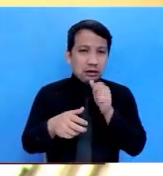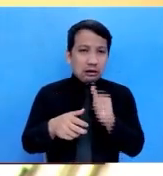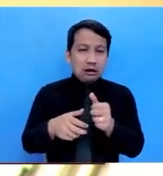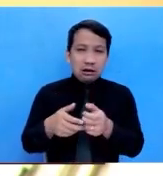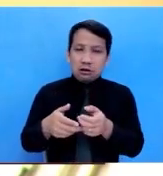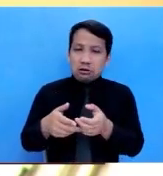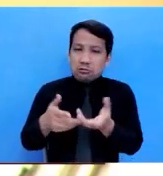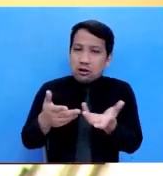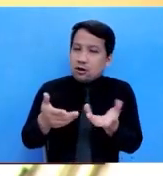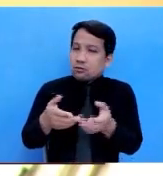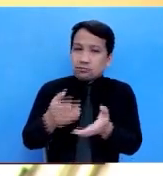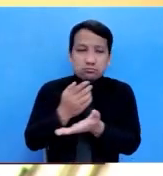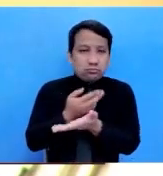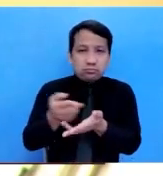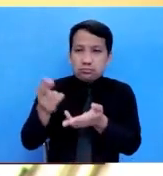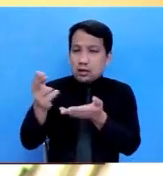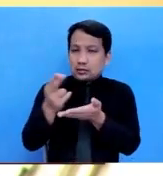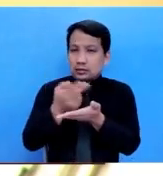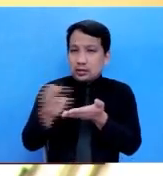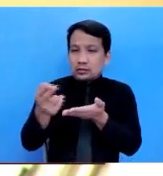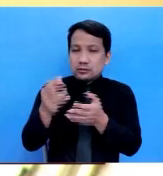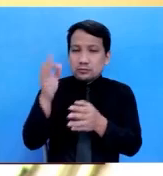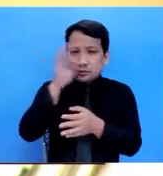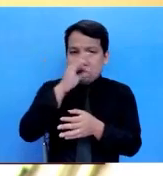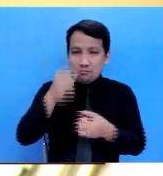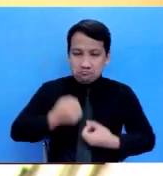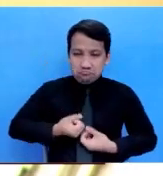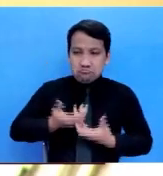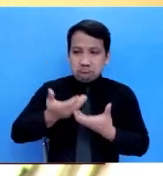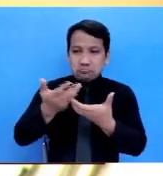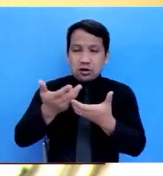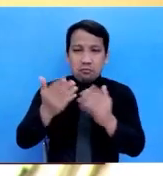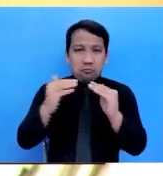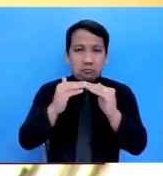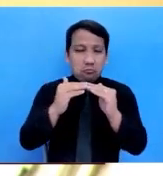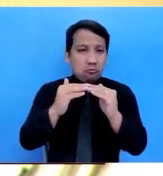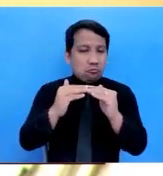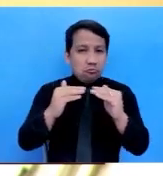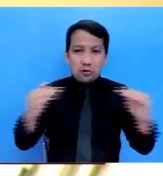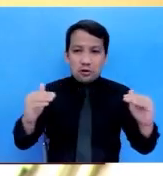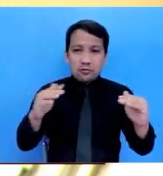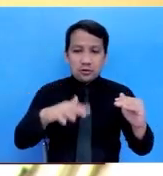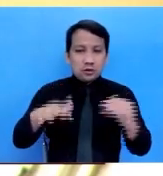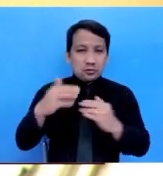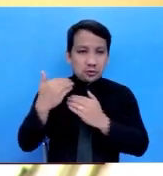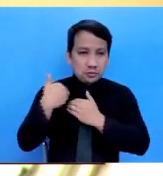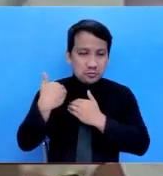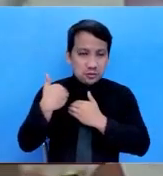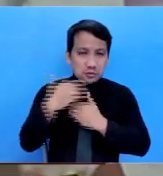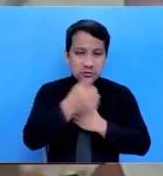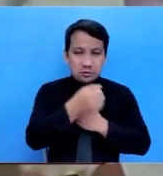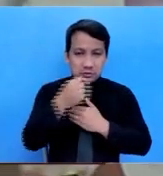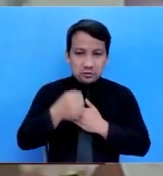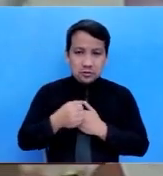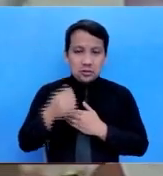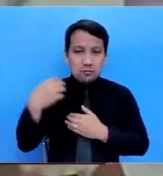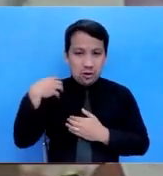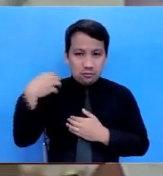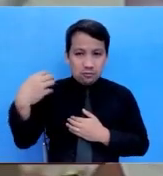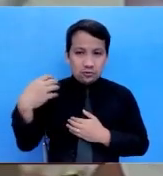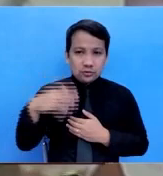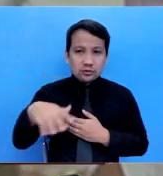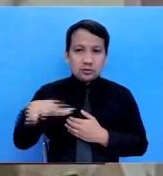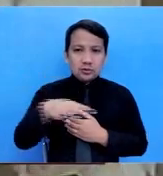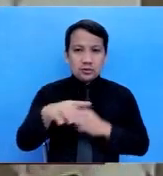Filipino who gave his all without fanfare when he was tasked to serve his bosses. May I ask you